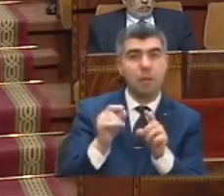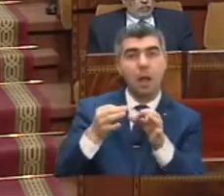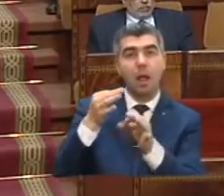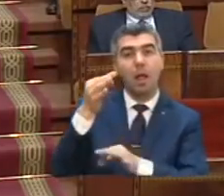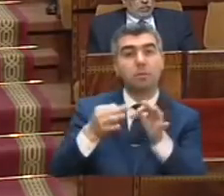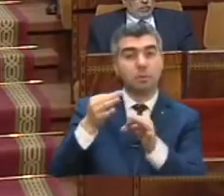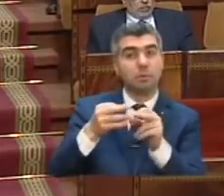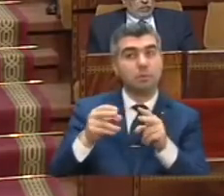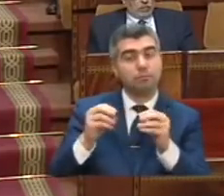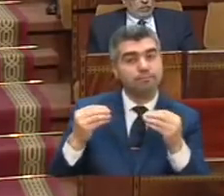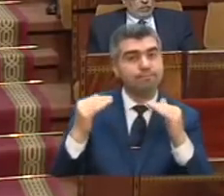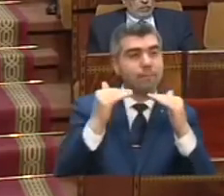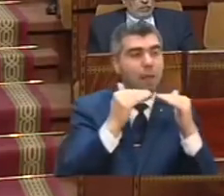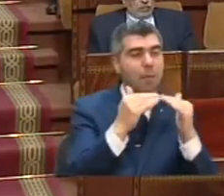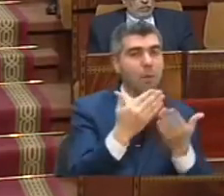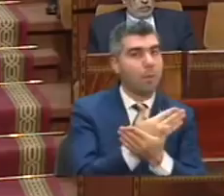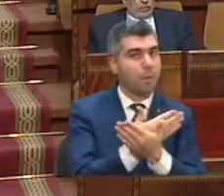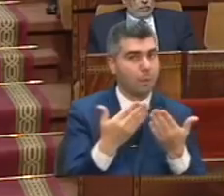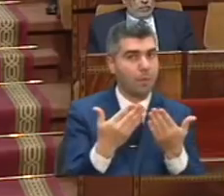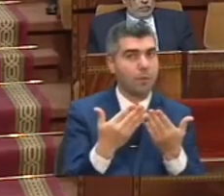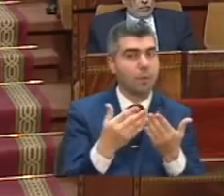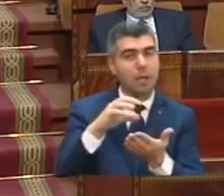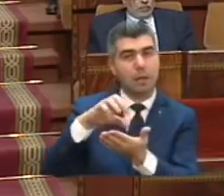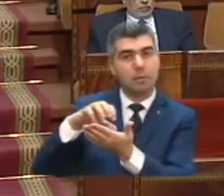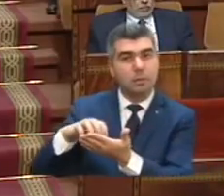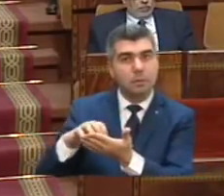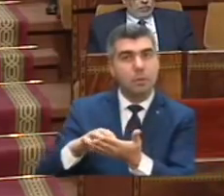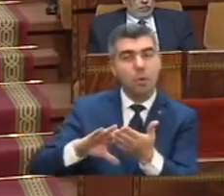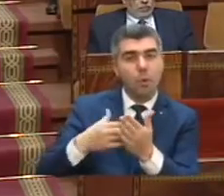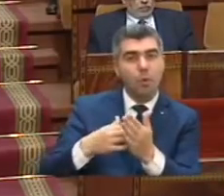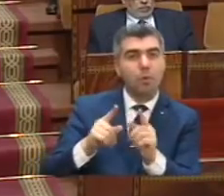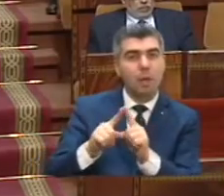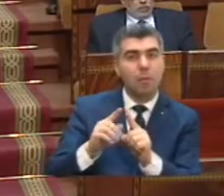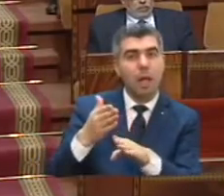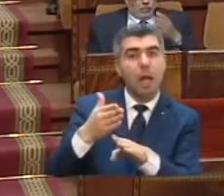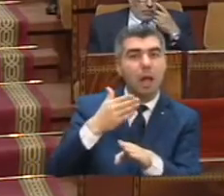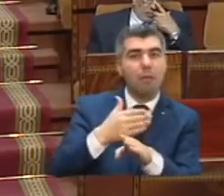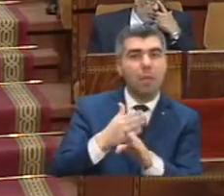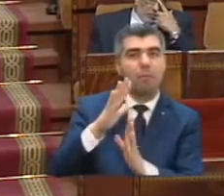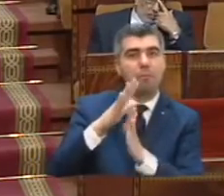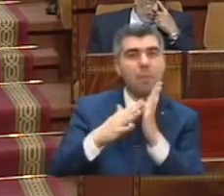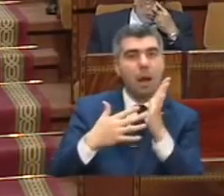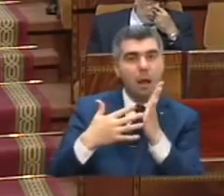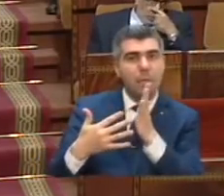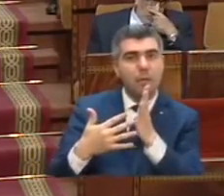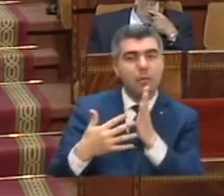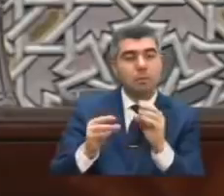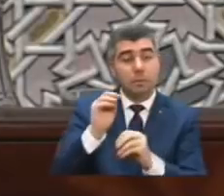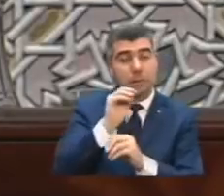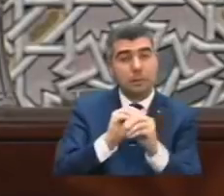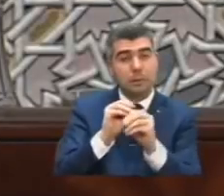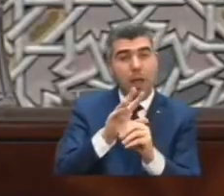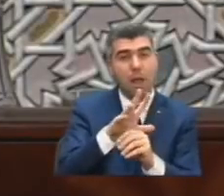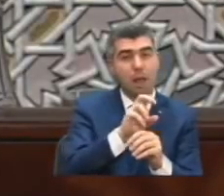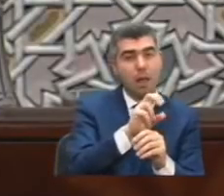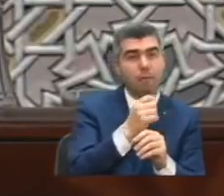المقبلة، ثم كذلك ضرورة إنجاز كل الدراسات التقنية قبل وضع التصور الأولي للمشاريع. شكرا سيد النائب.